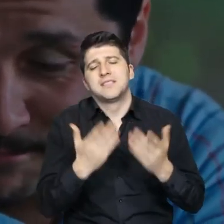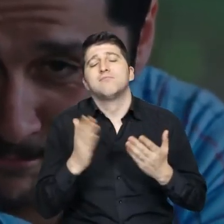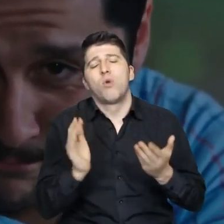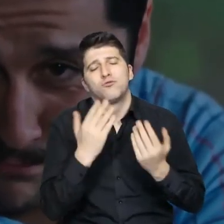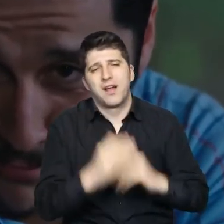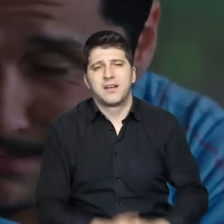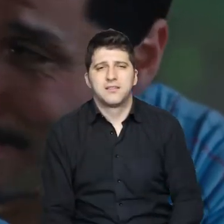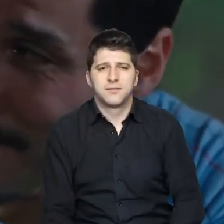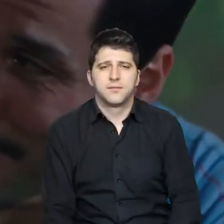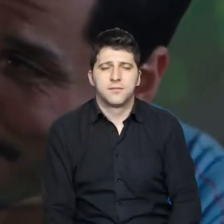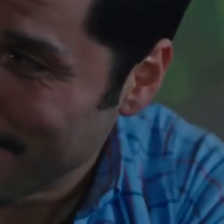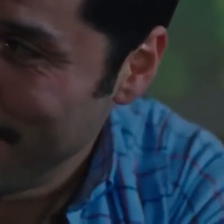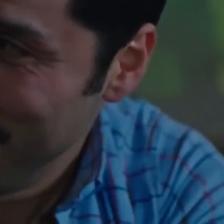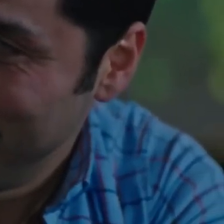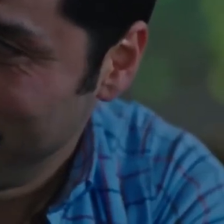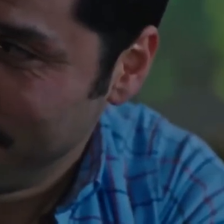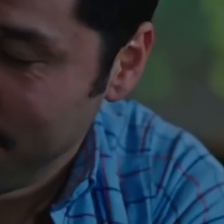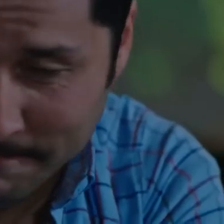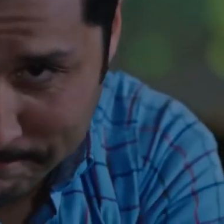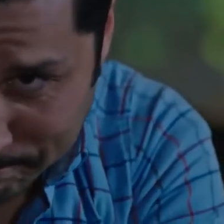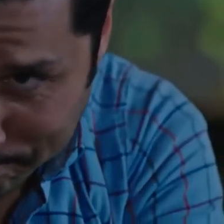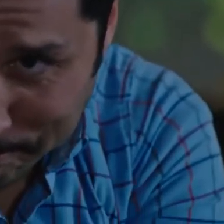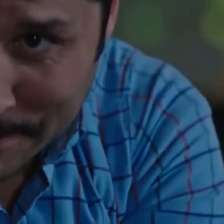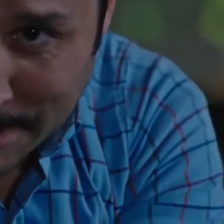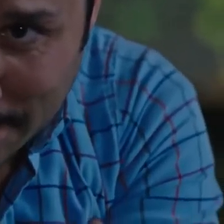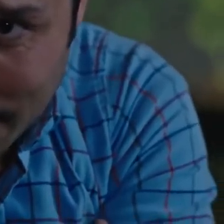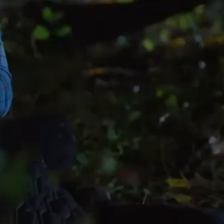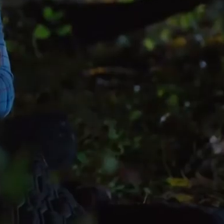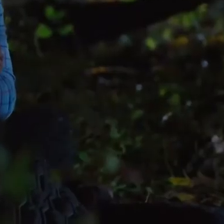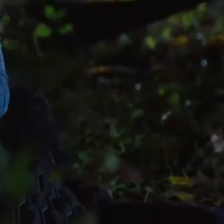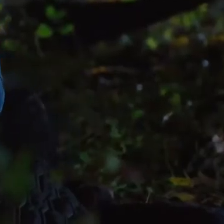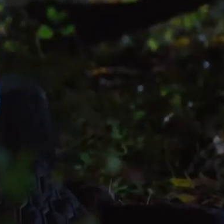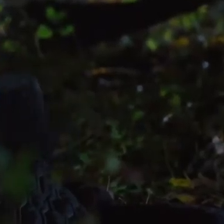ver. Aysu başını İsmail'in omzuna koydu.